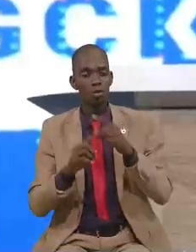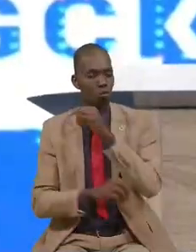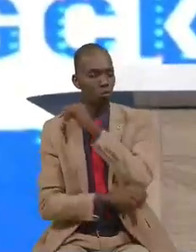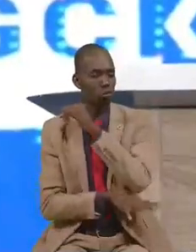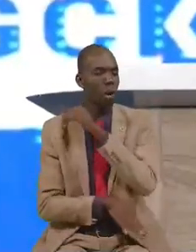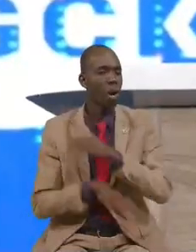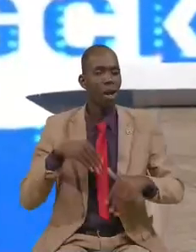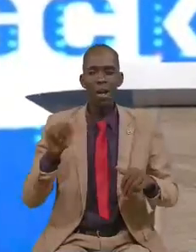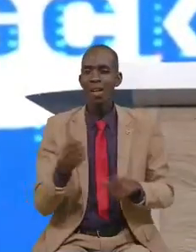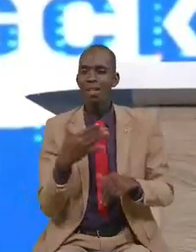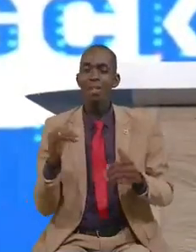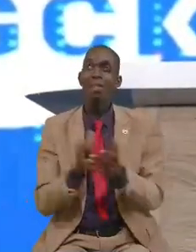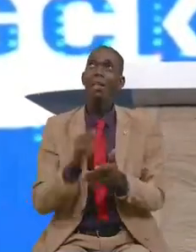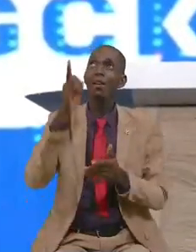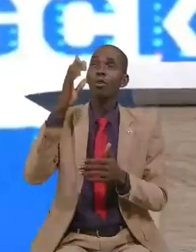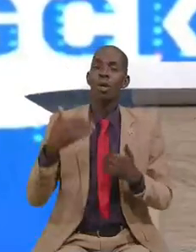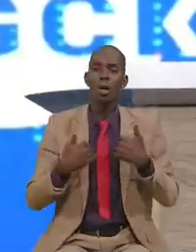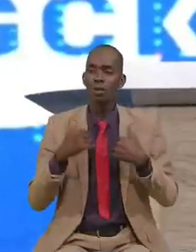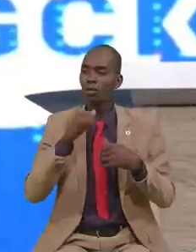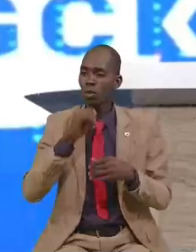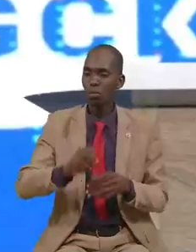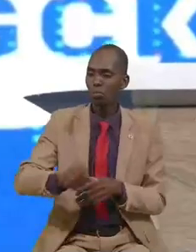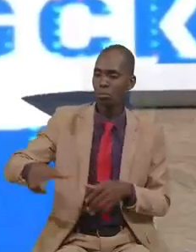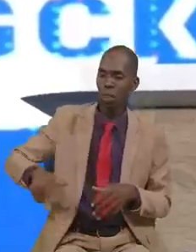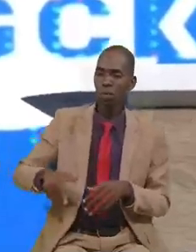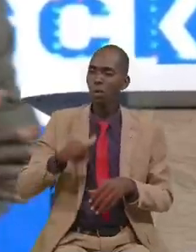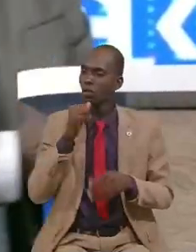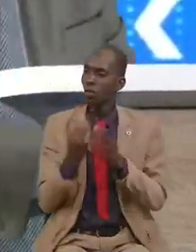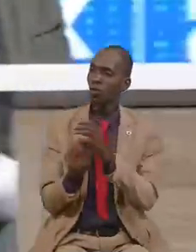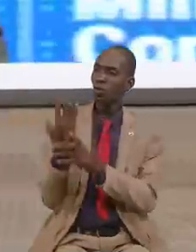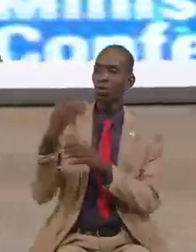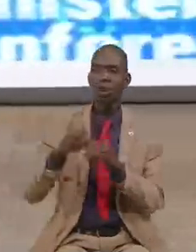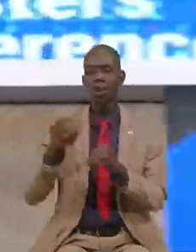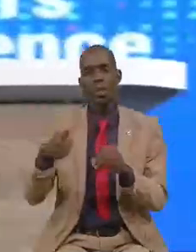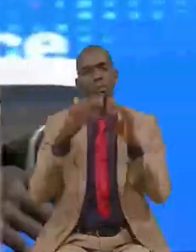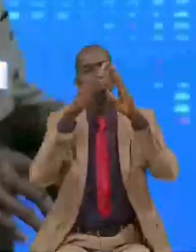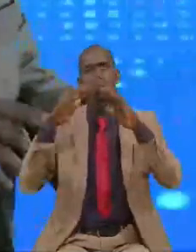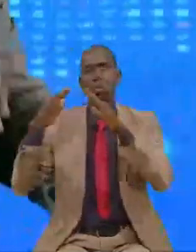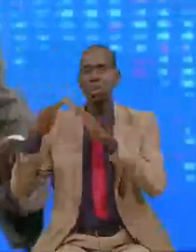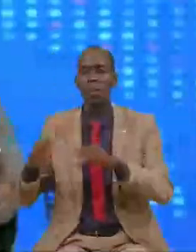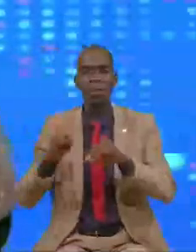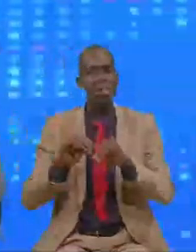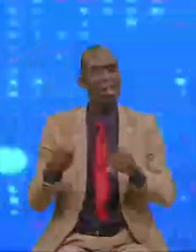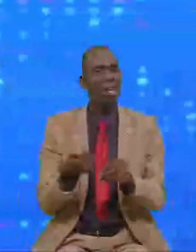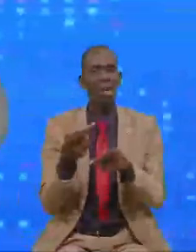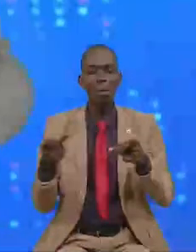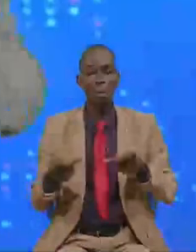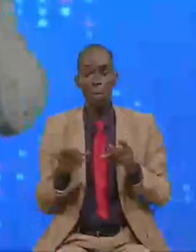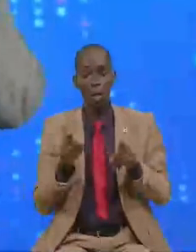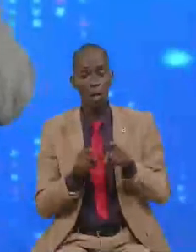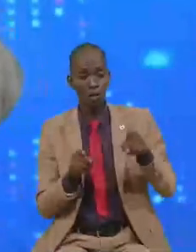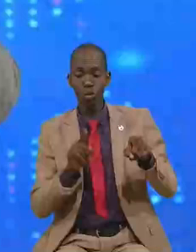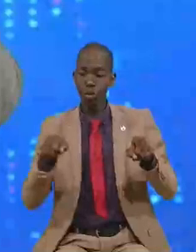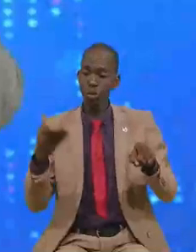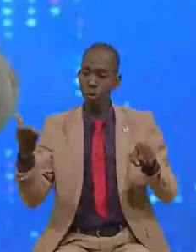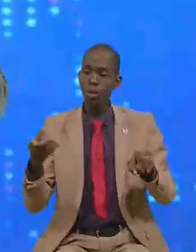pas planté dans une communauté. Tout ce que Dieu n'a pas planté dans un lieu. Comme tu vas là-bas,